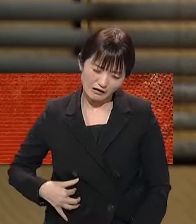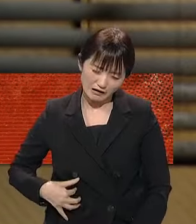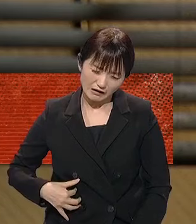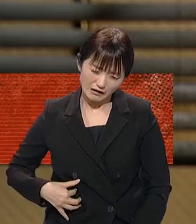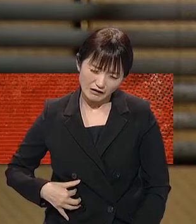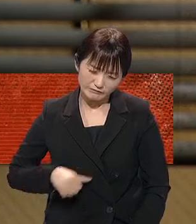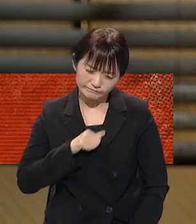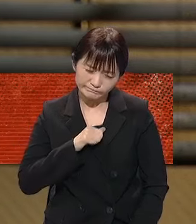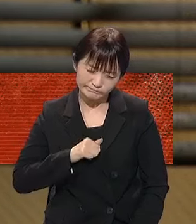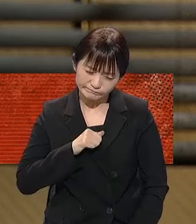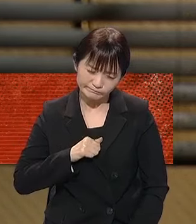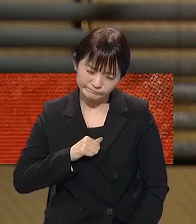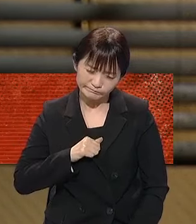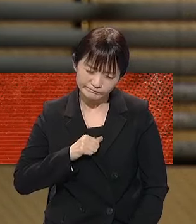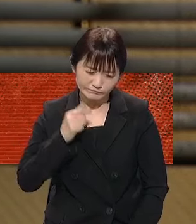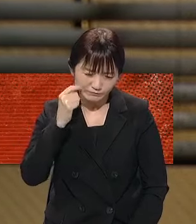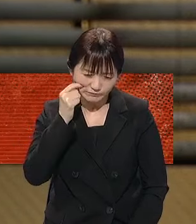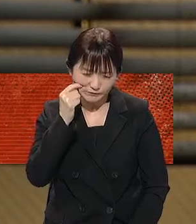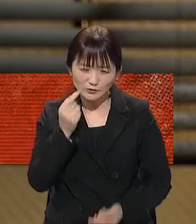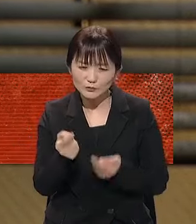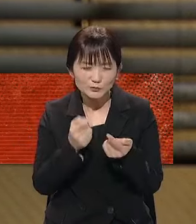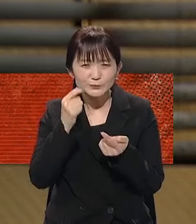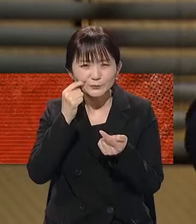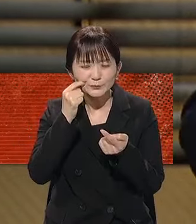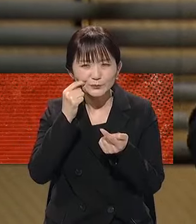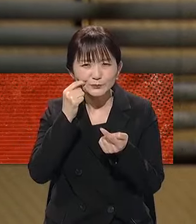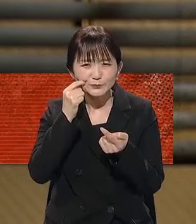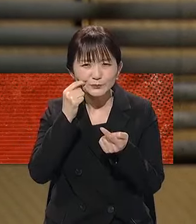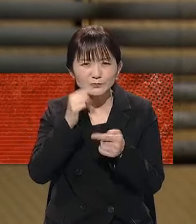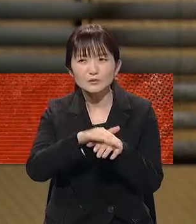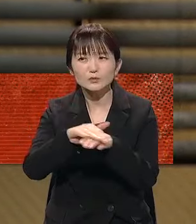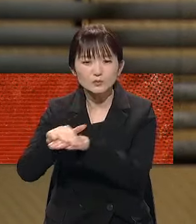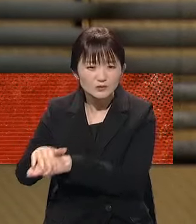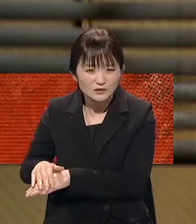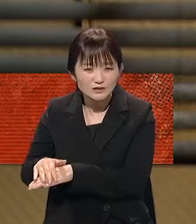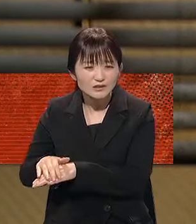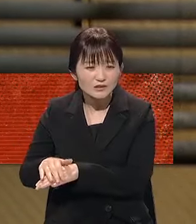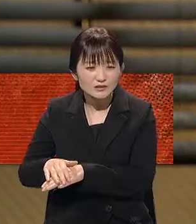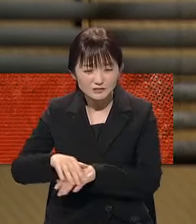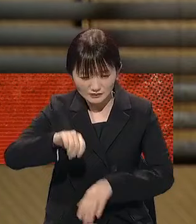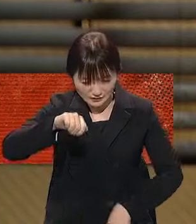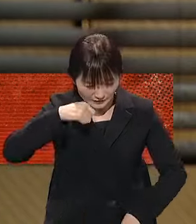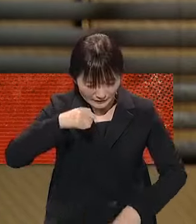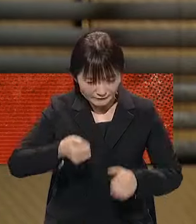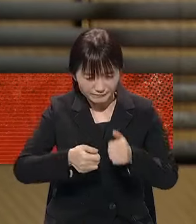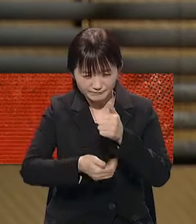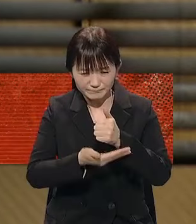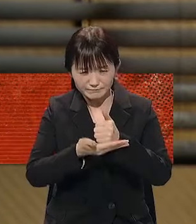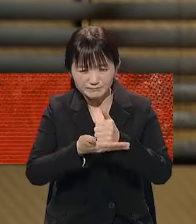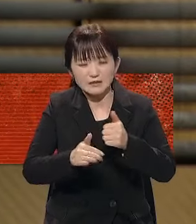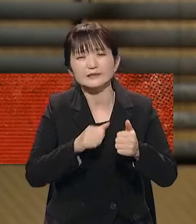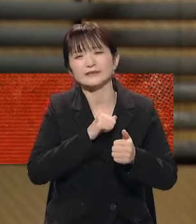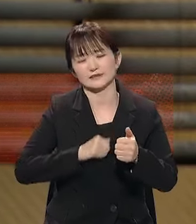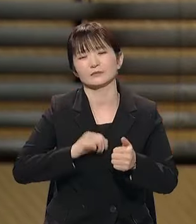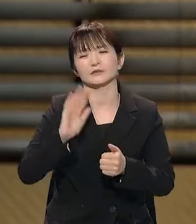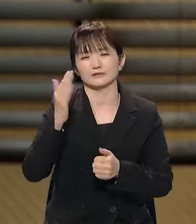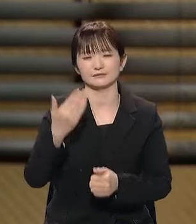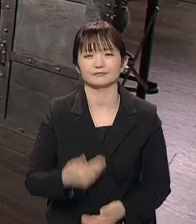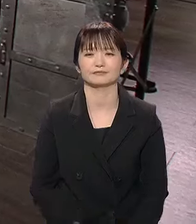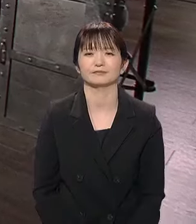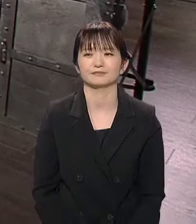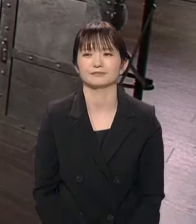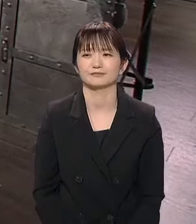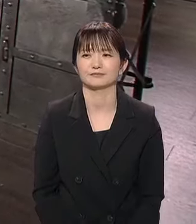도저히 자기가 조절이 안 되는 그런 상황이 아니난 참으셔야죠 저기 뭡니까 나이 먹을만큼 먹어 가지고 아 참 우리 가족